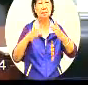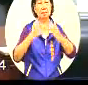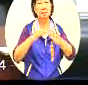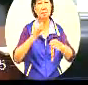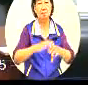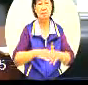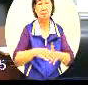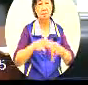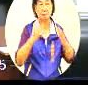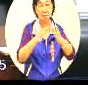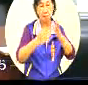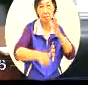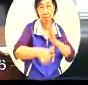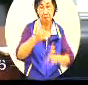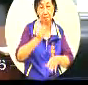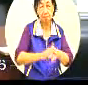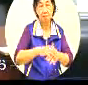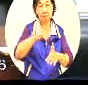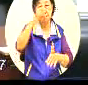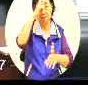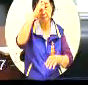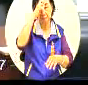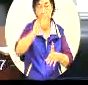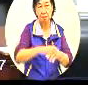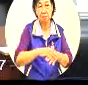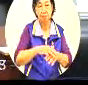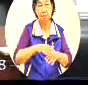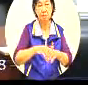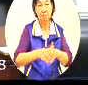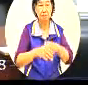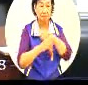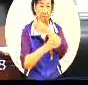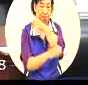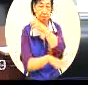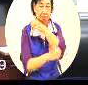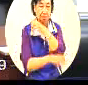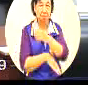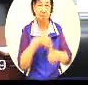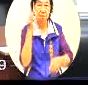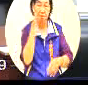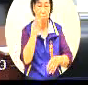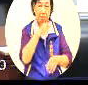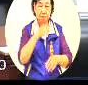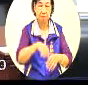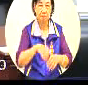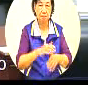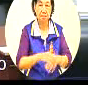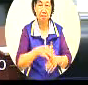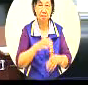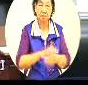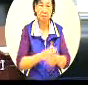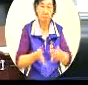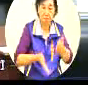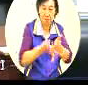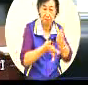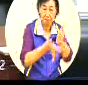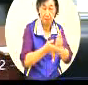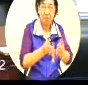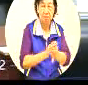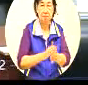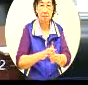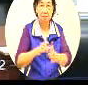希望低碳城市，所以我们非常的鼓励自行车。那当我们市政府花了大约